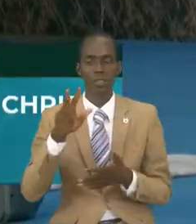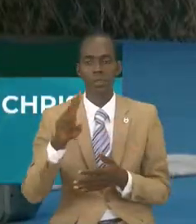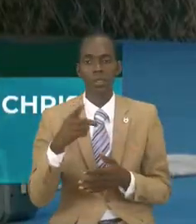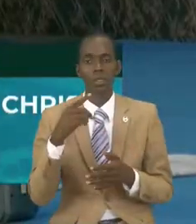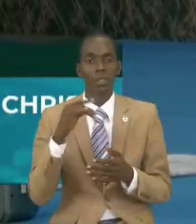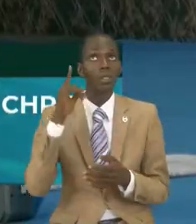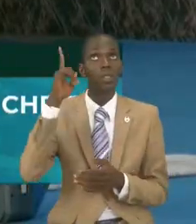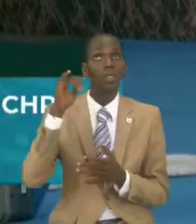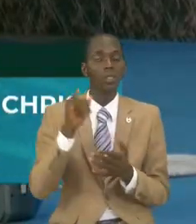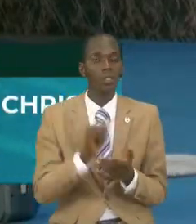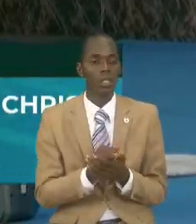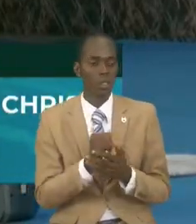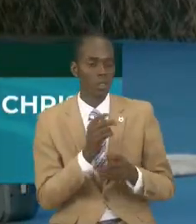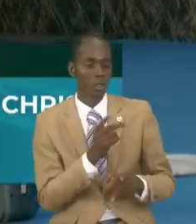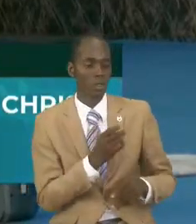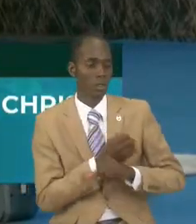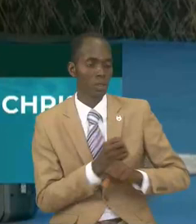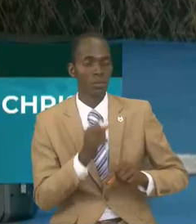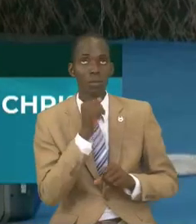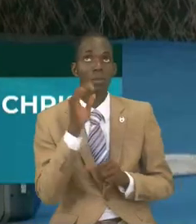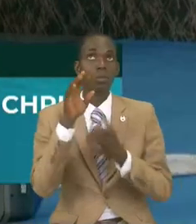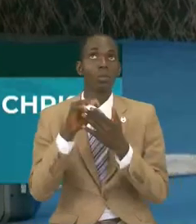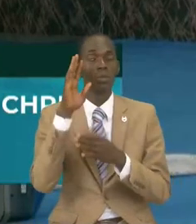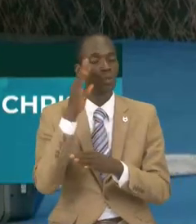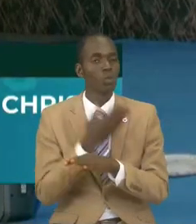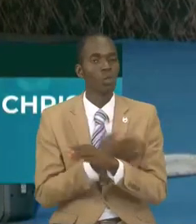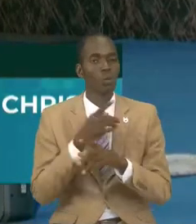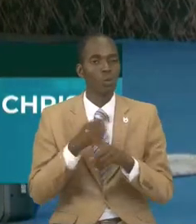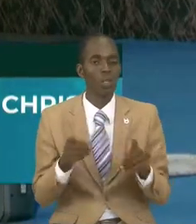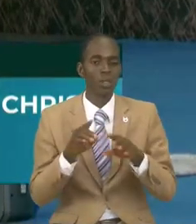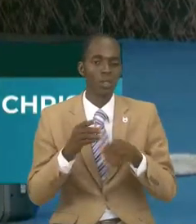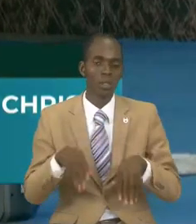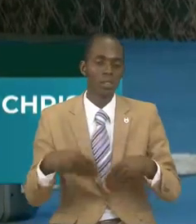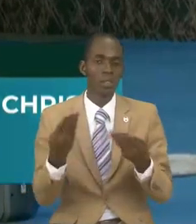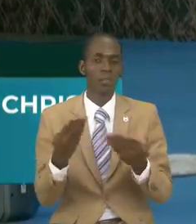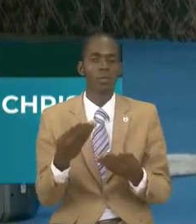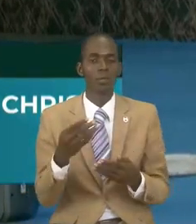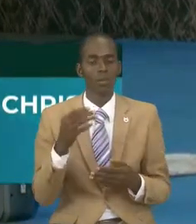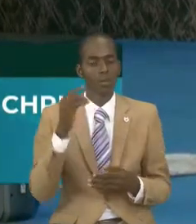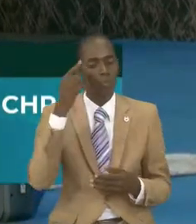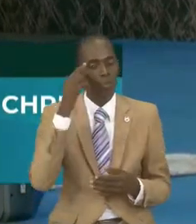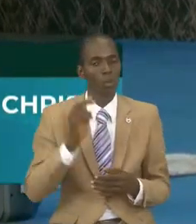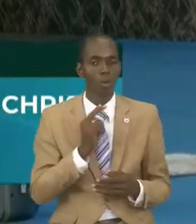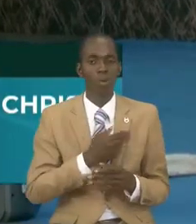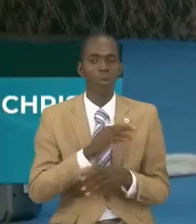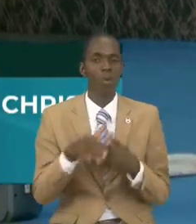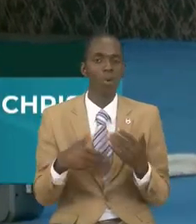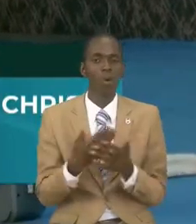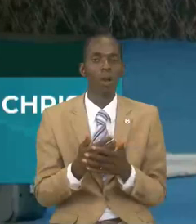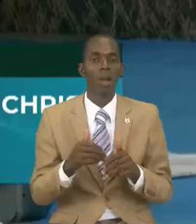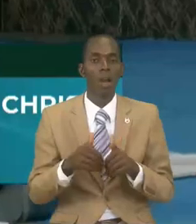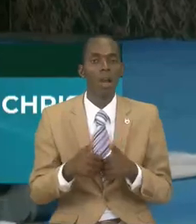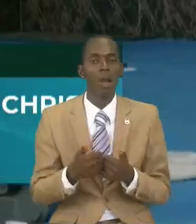Romains 8, 32. Lui qui n'a point épargné son propre fils, mais qui l'a livré pour nous tous,